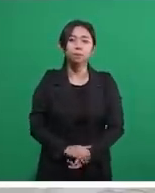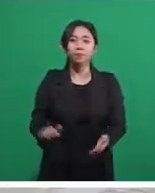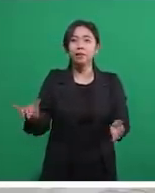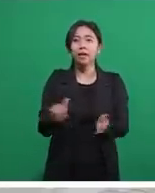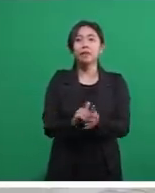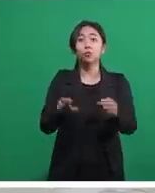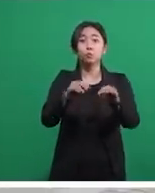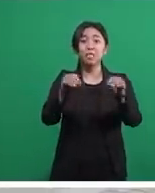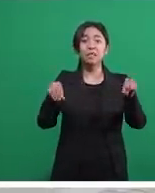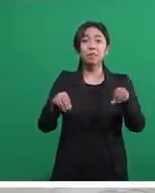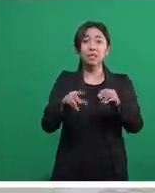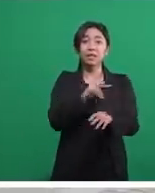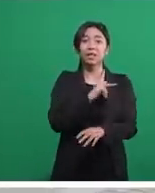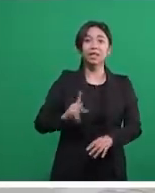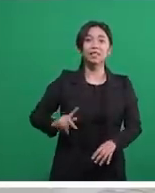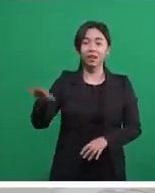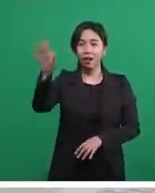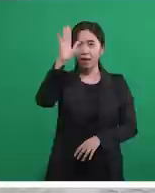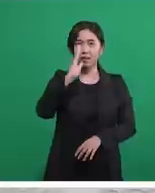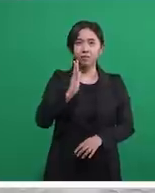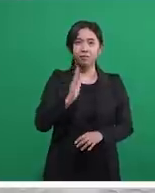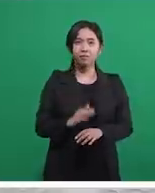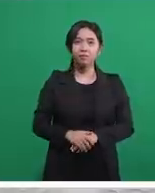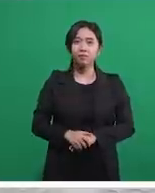Itulah benih-benih kerajaan Allah saat ini.